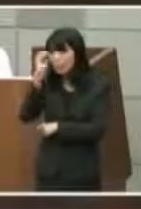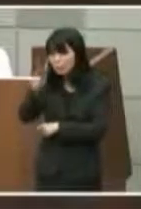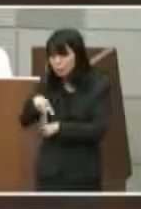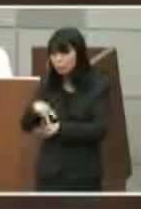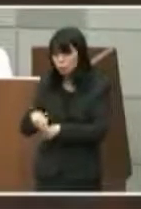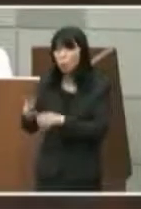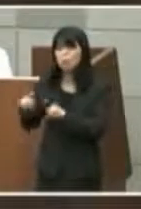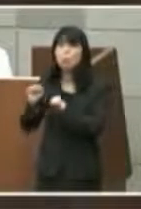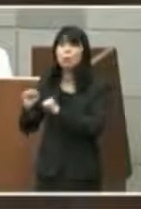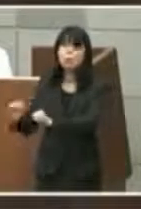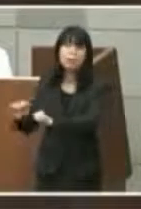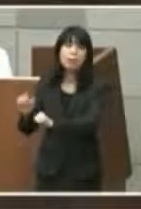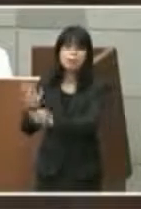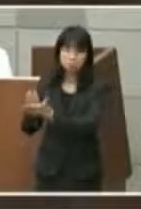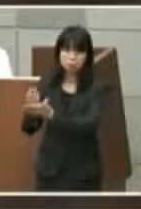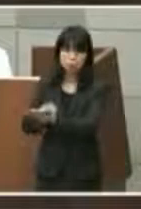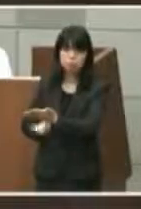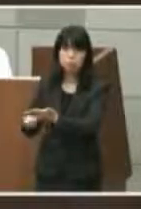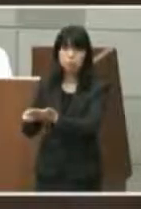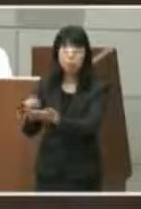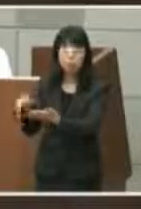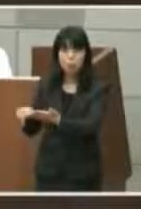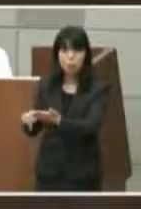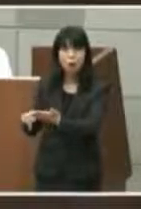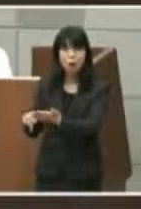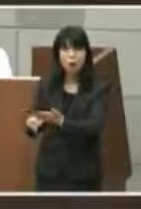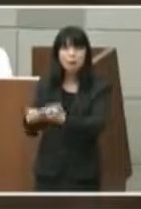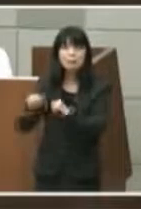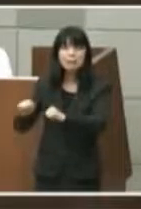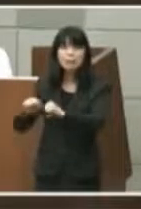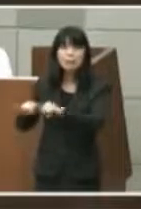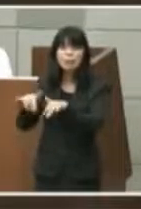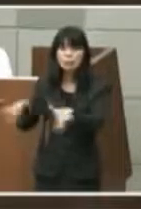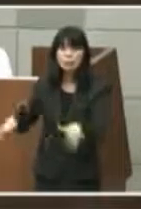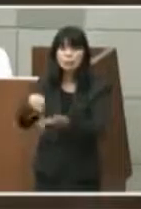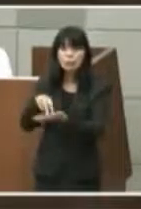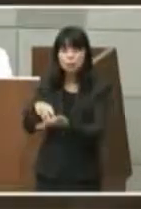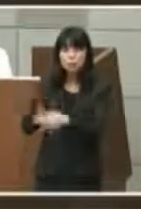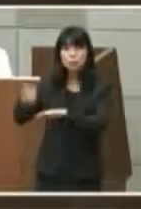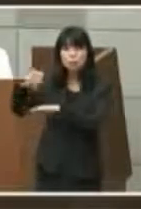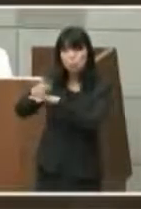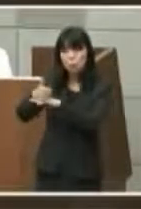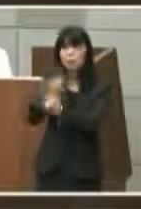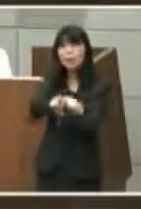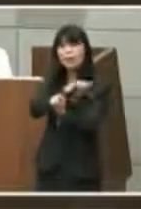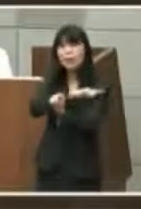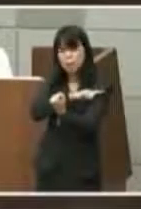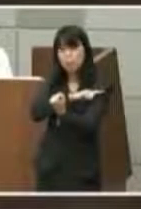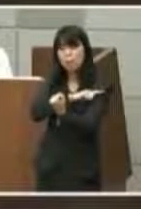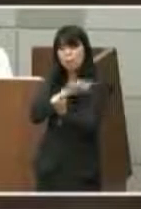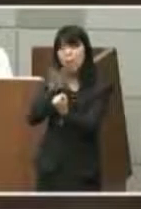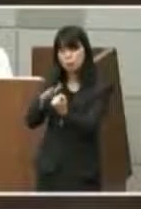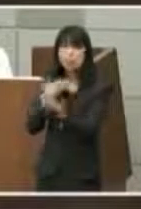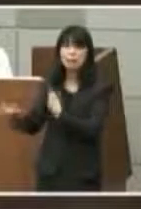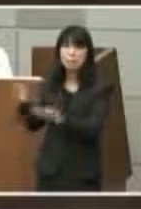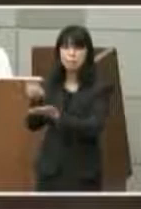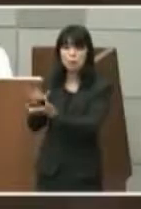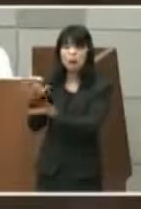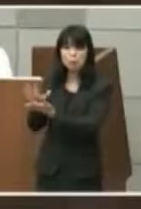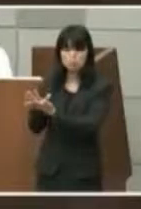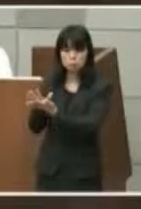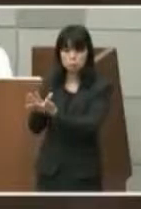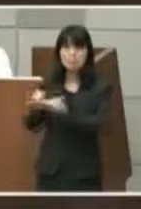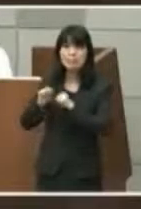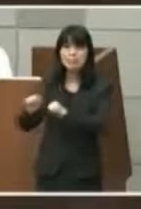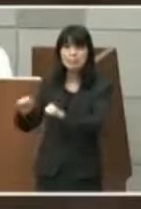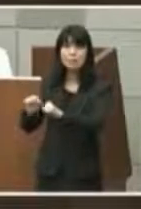規定されております。これらは執行機関としての長の権限の所在を明確にしたものであり、執行